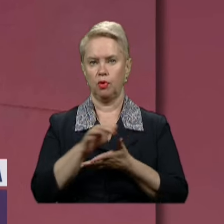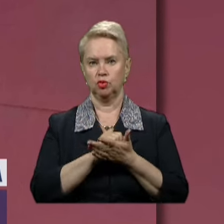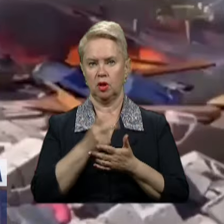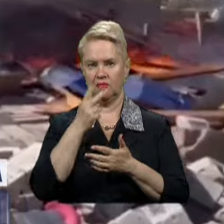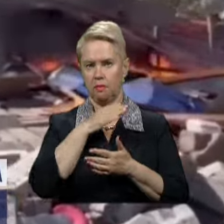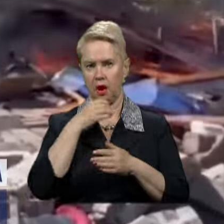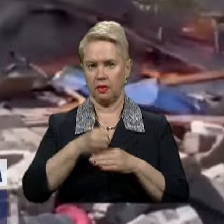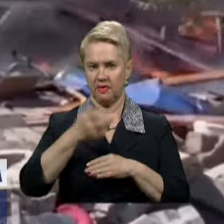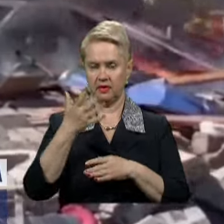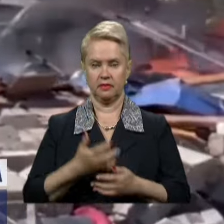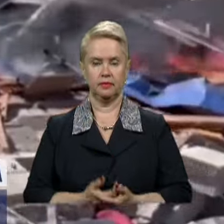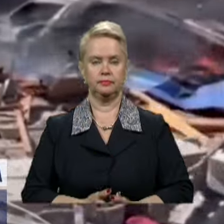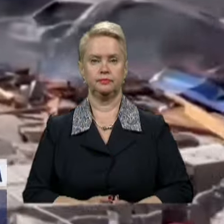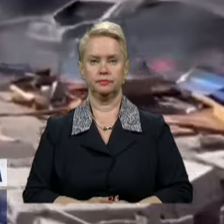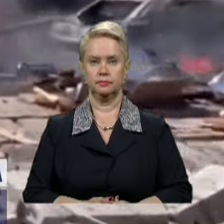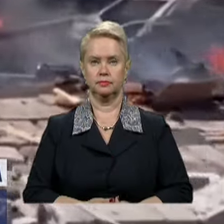2 багатоповерхівки.